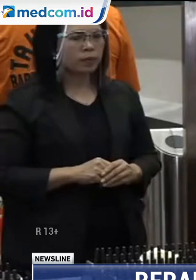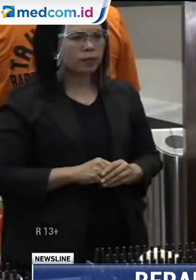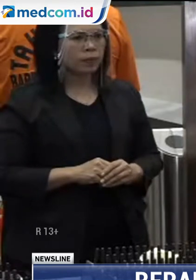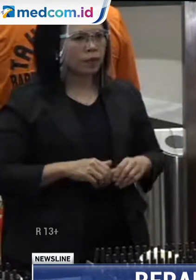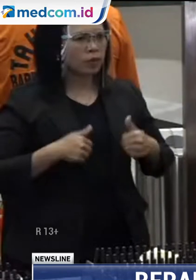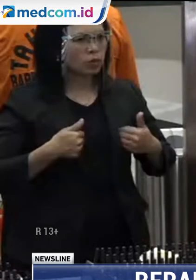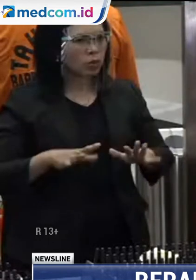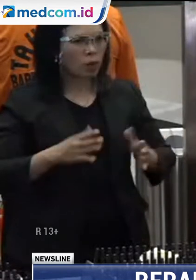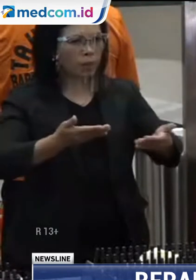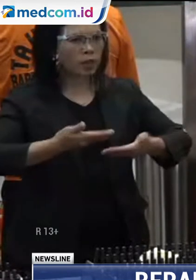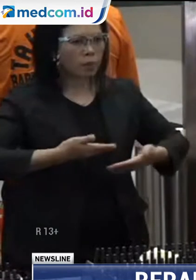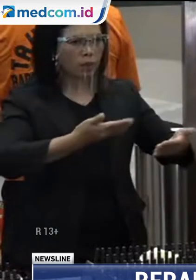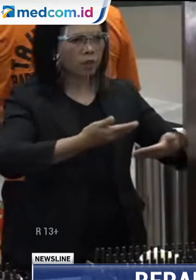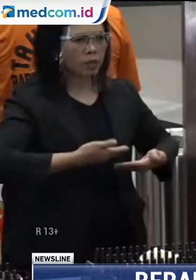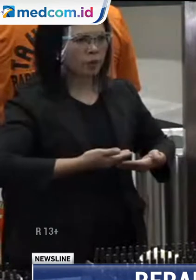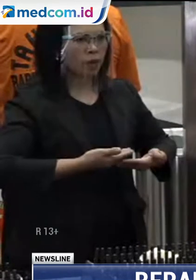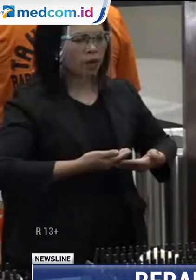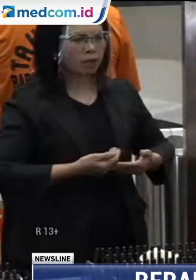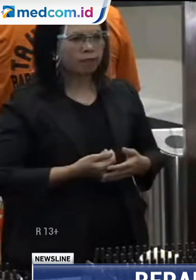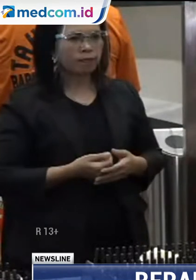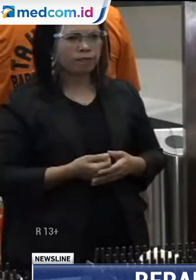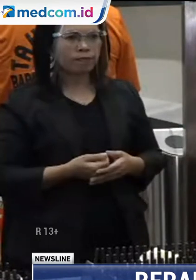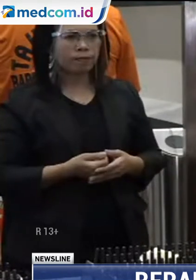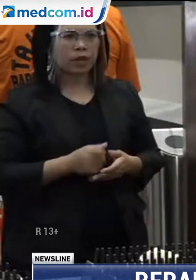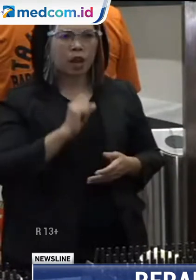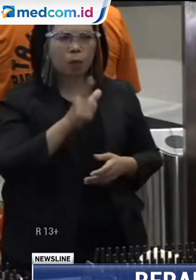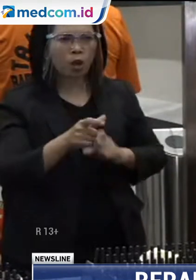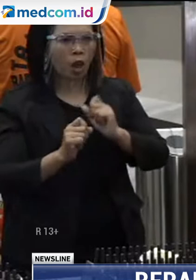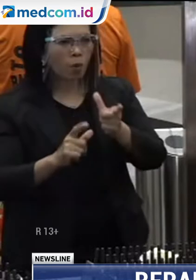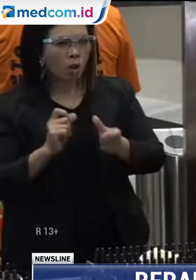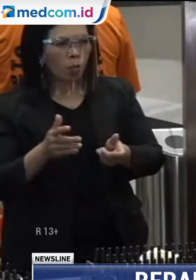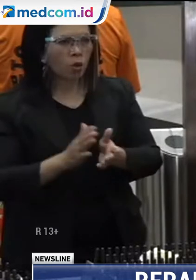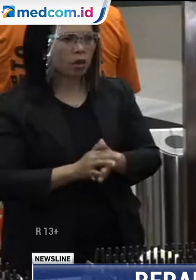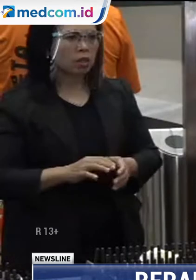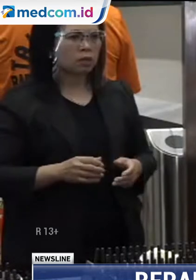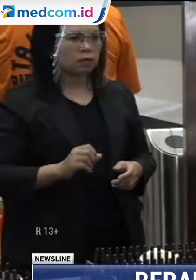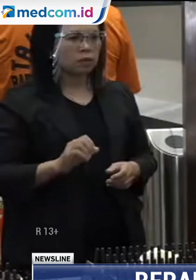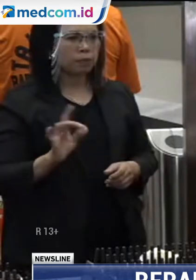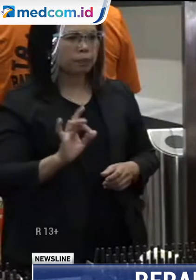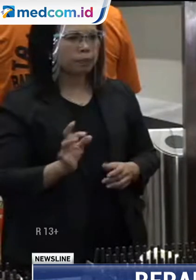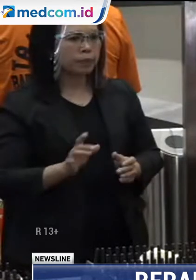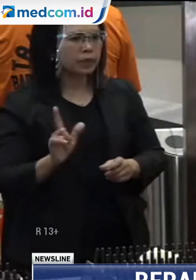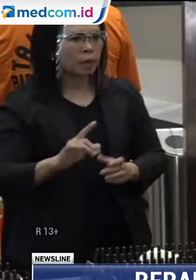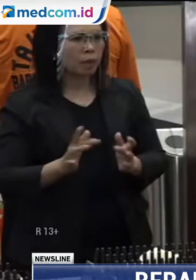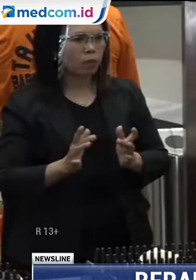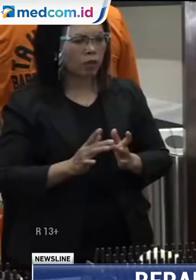telah menerima laporan terkait dengan pinjol sejumlah 371